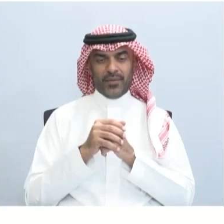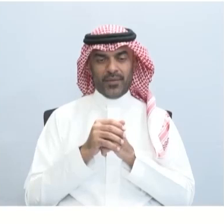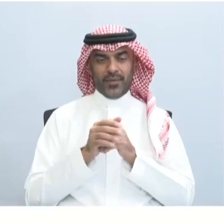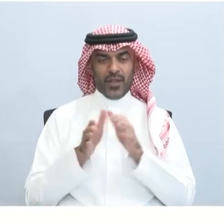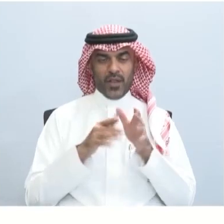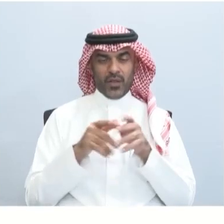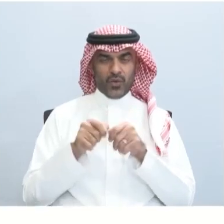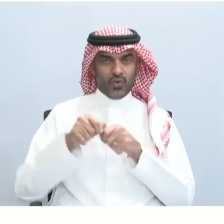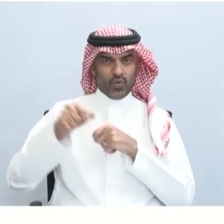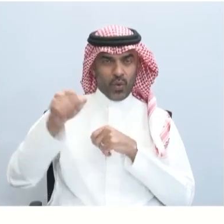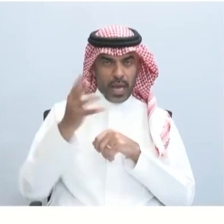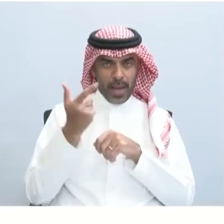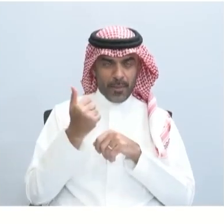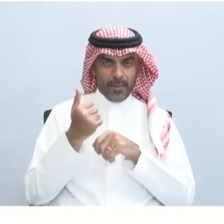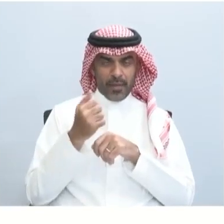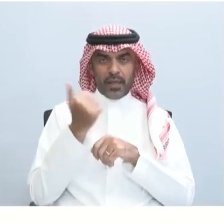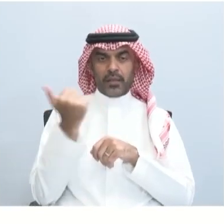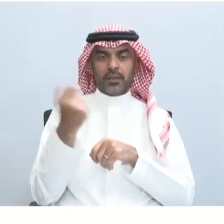الطول 16